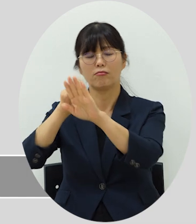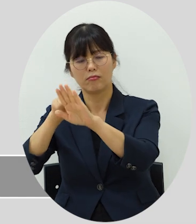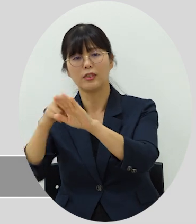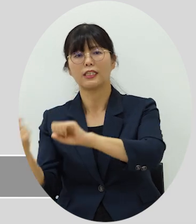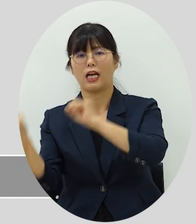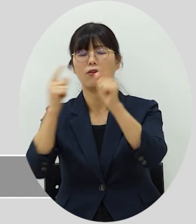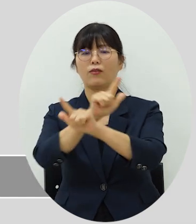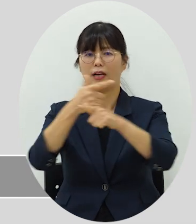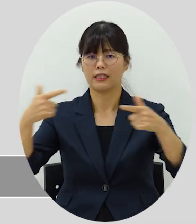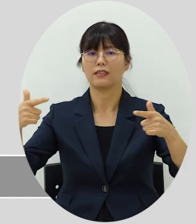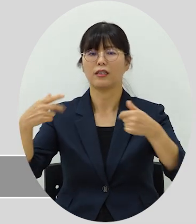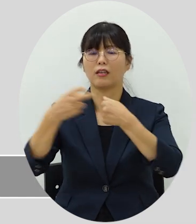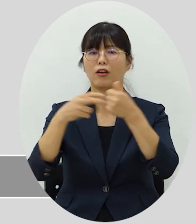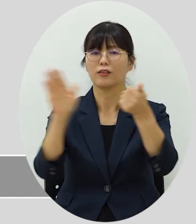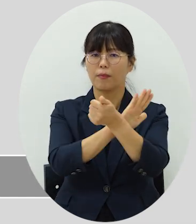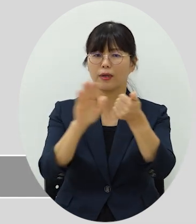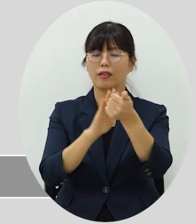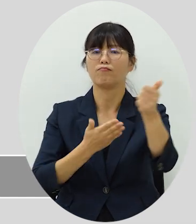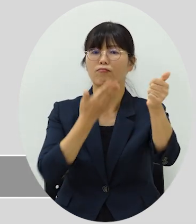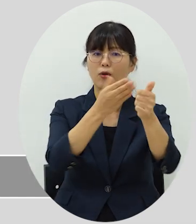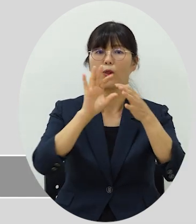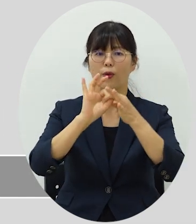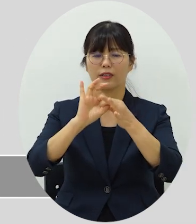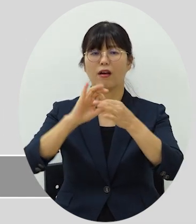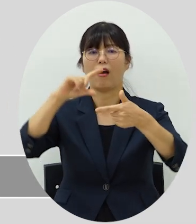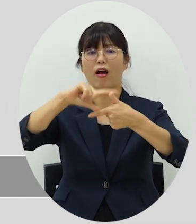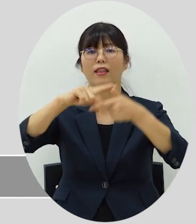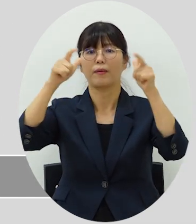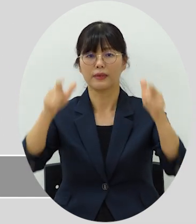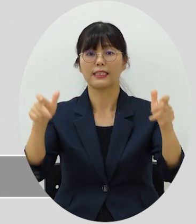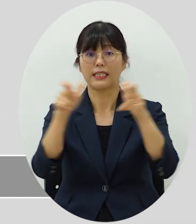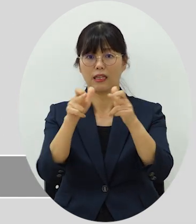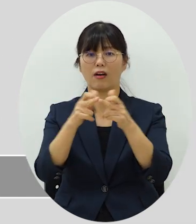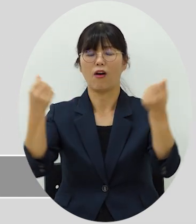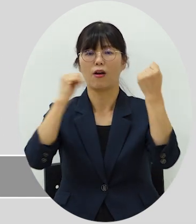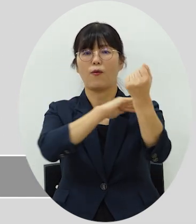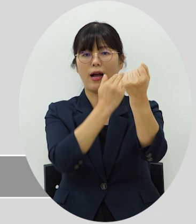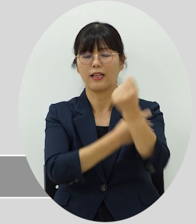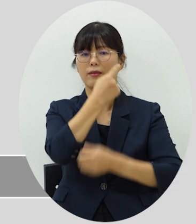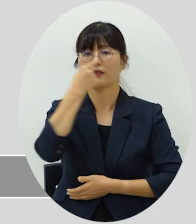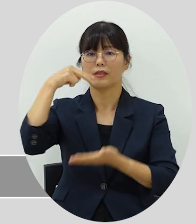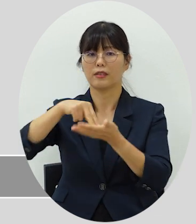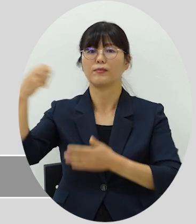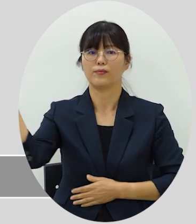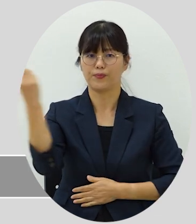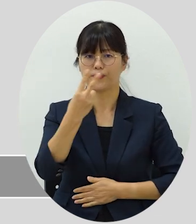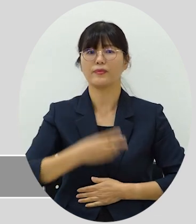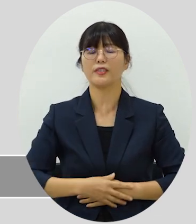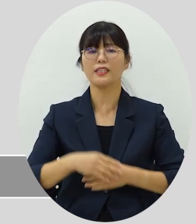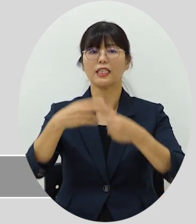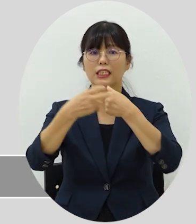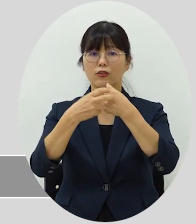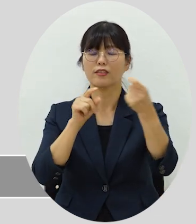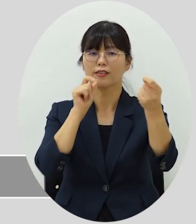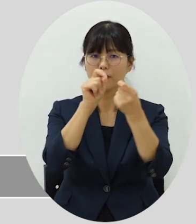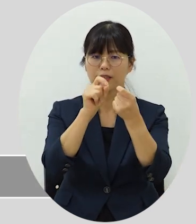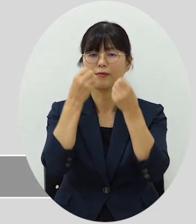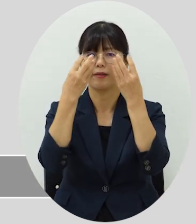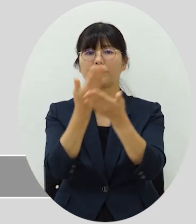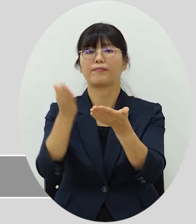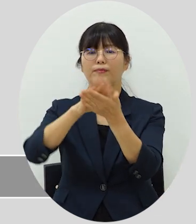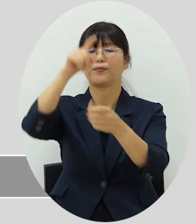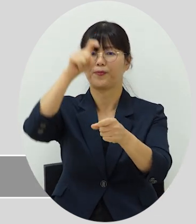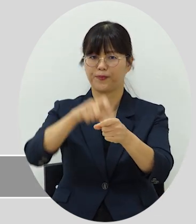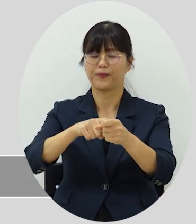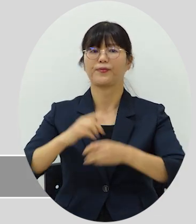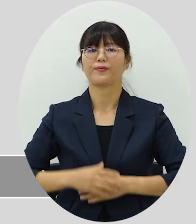진료, 재활 등 의료 서비스 제공 등을 통해 경상남도 지역장애인의 건강권 보장 및 의료 접근성 개선을 목표로